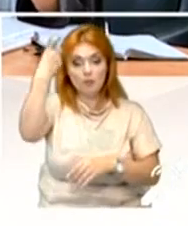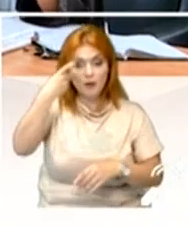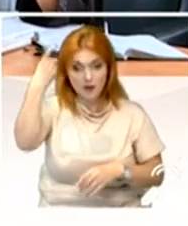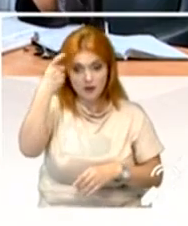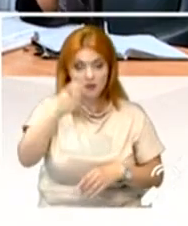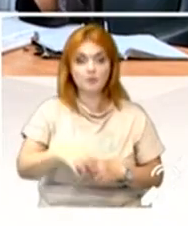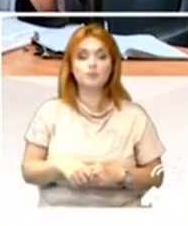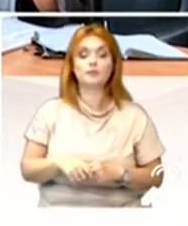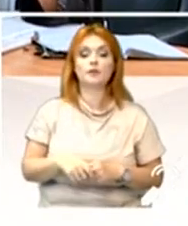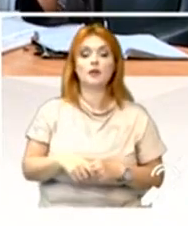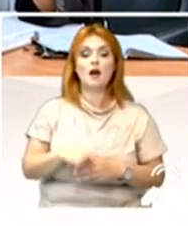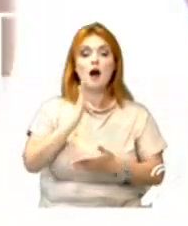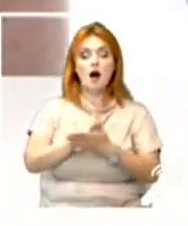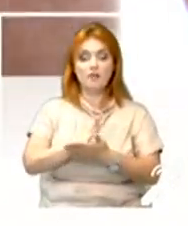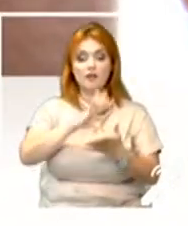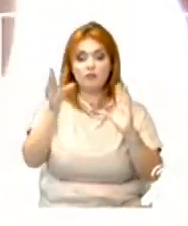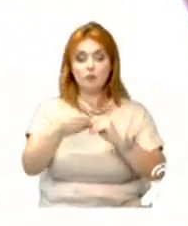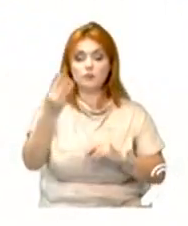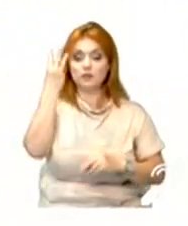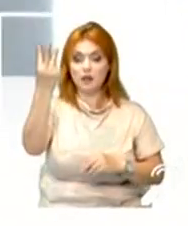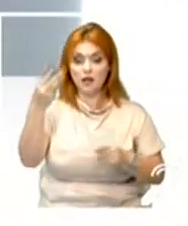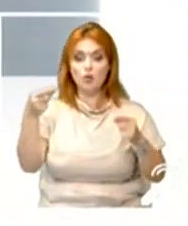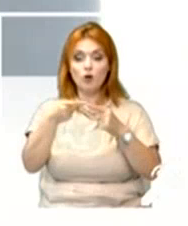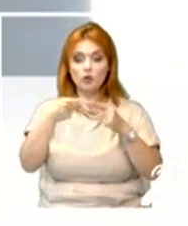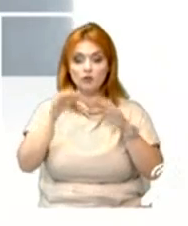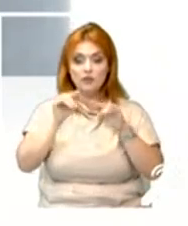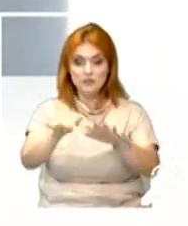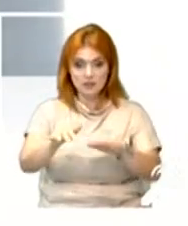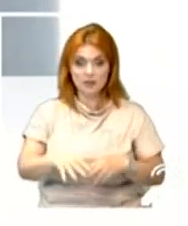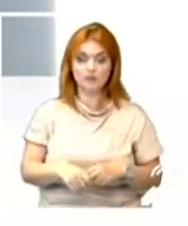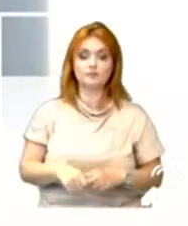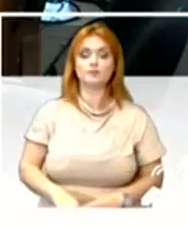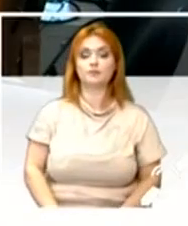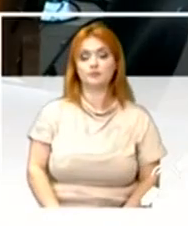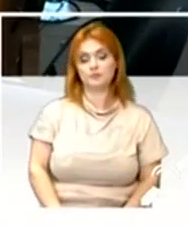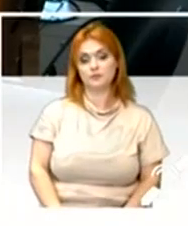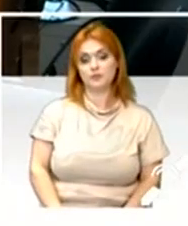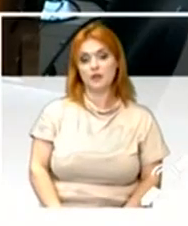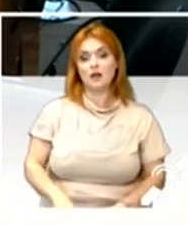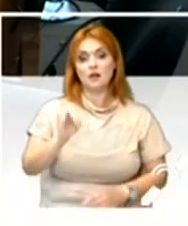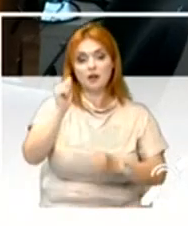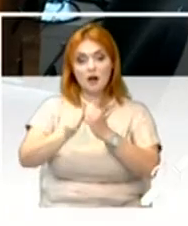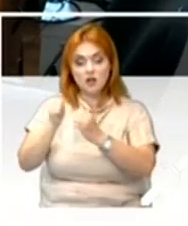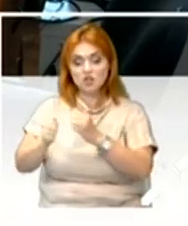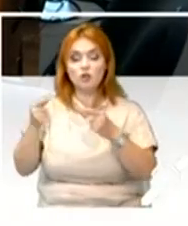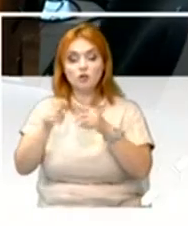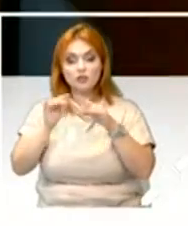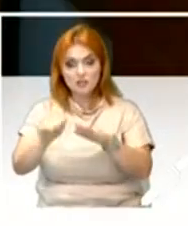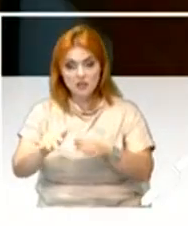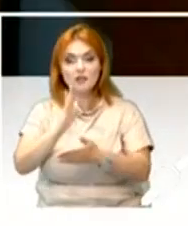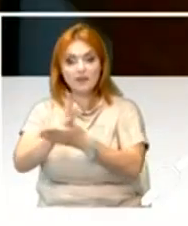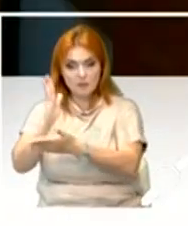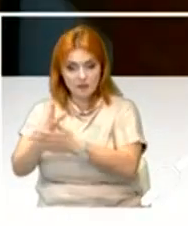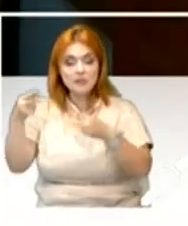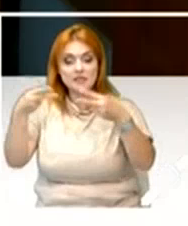ebrietate. Avem 3 dosare conexate. Pe fiecare dosar sunt câte 2 colaboratori de poliție recunoscuți la calitate de martori.